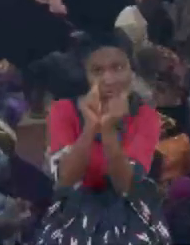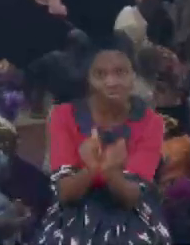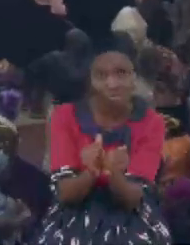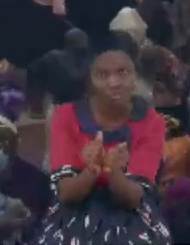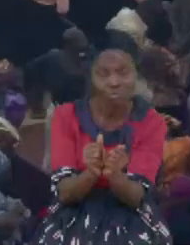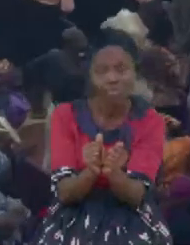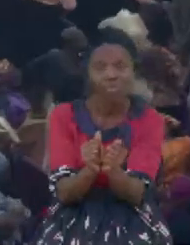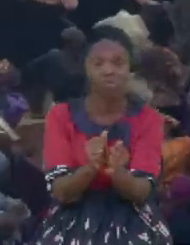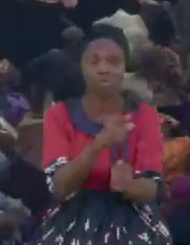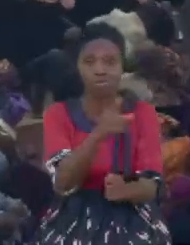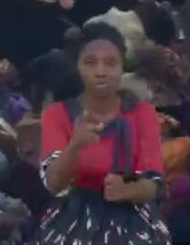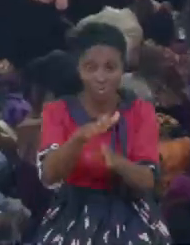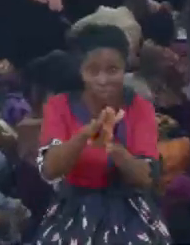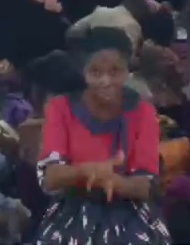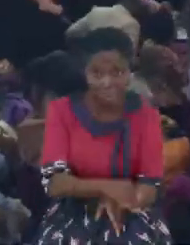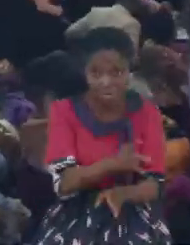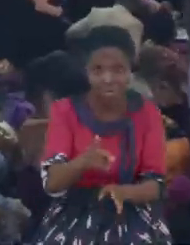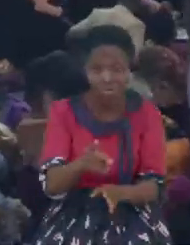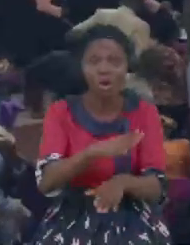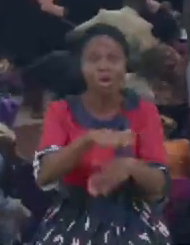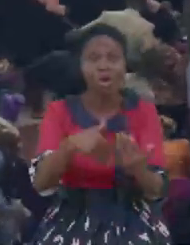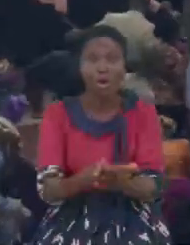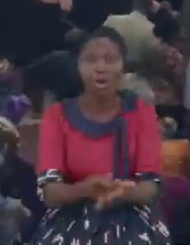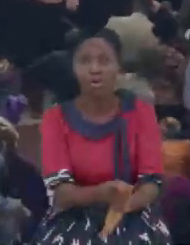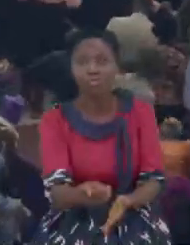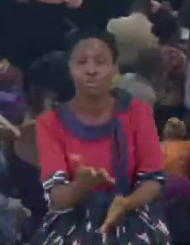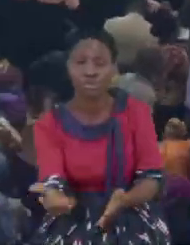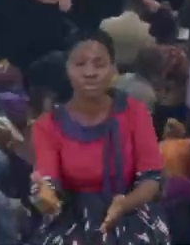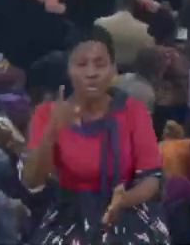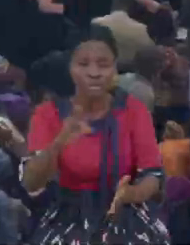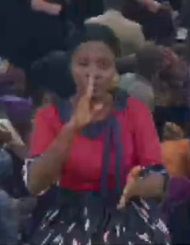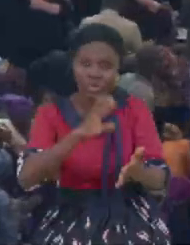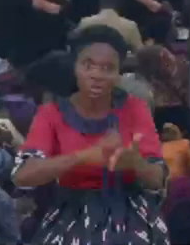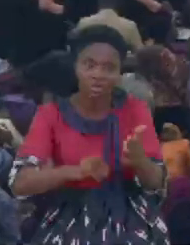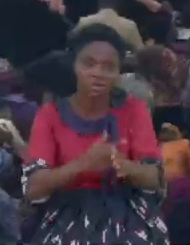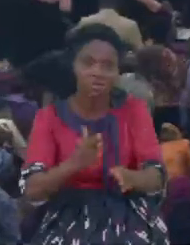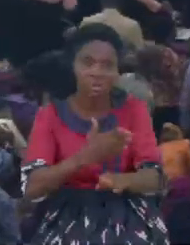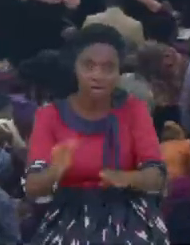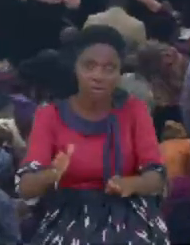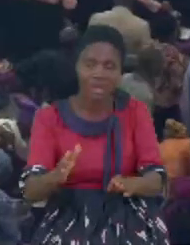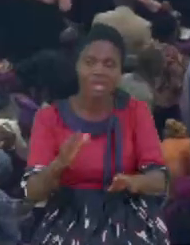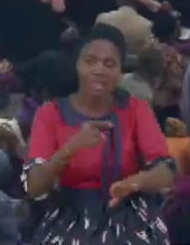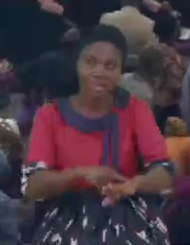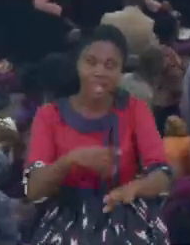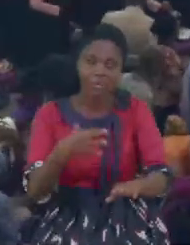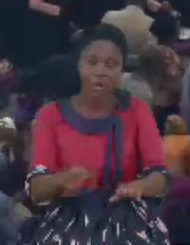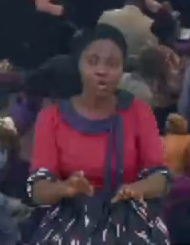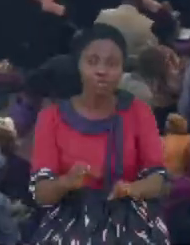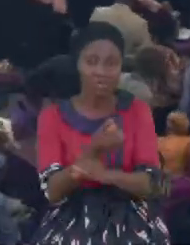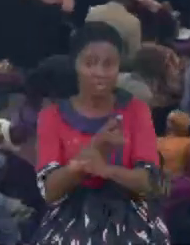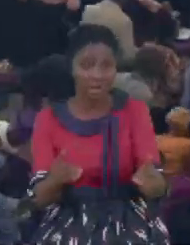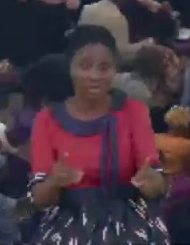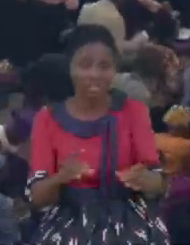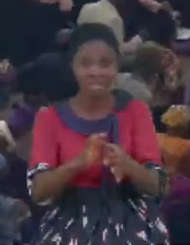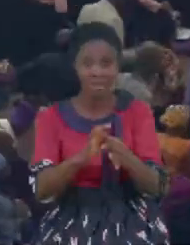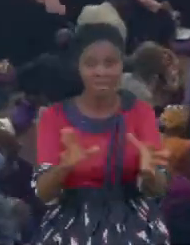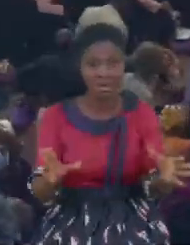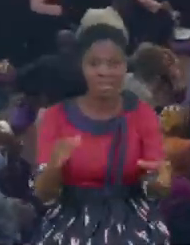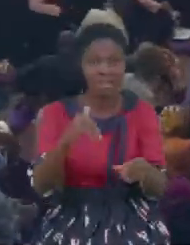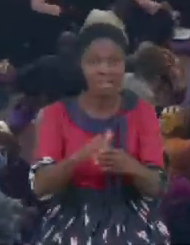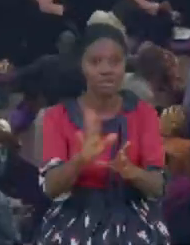qui t'empêchent seront ôtées. C'est l'heure de l'accomplissement dans ta vie. Le temps de délivrance dans ta vie,